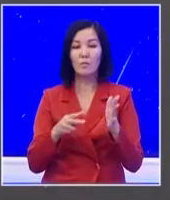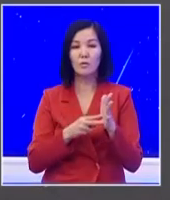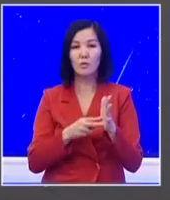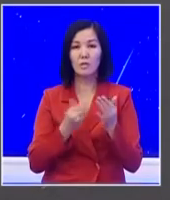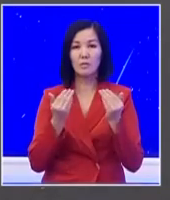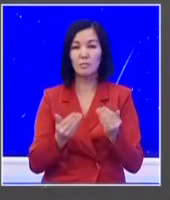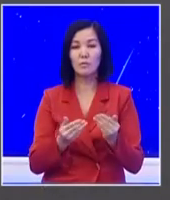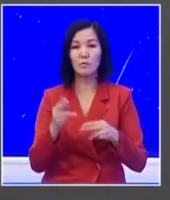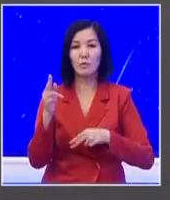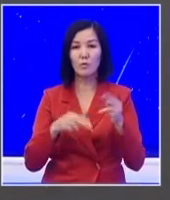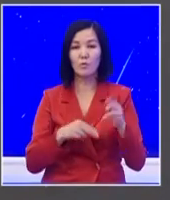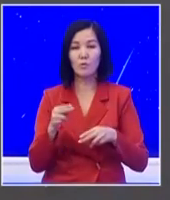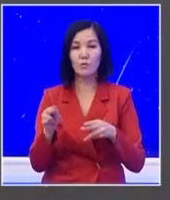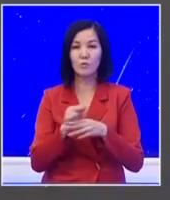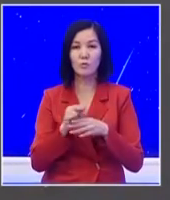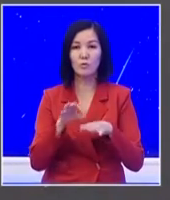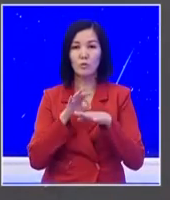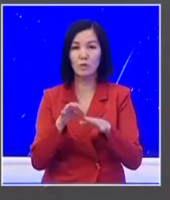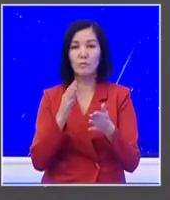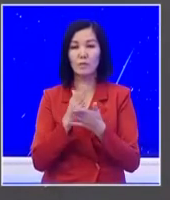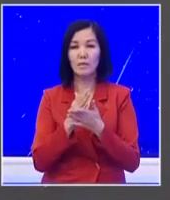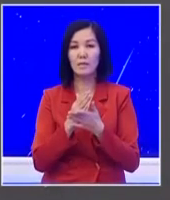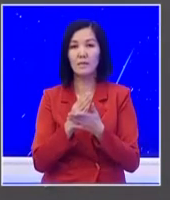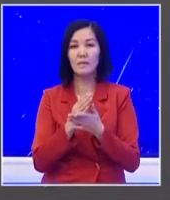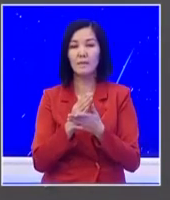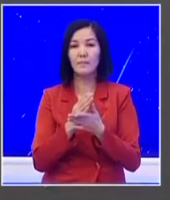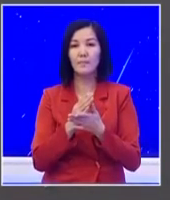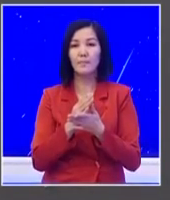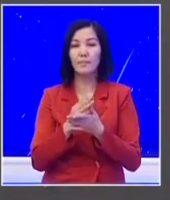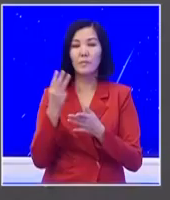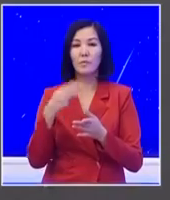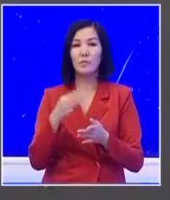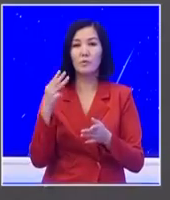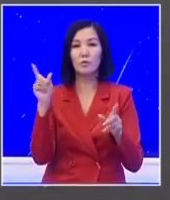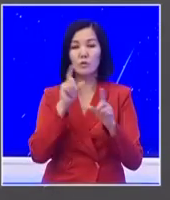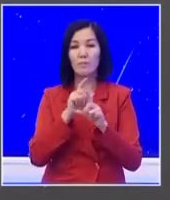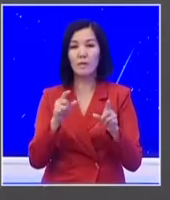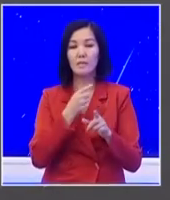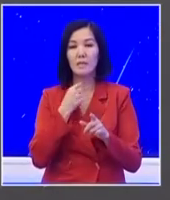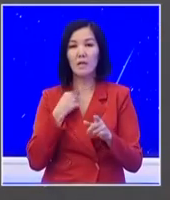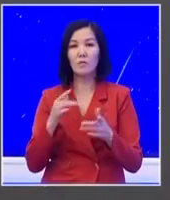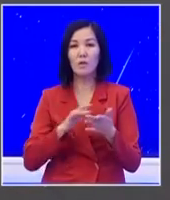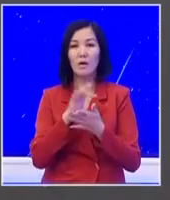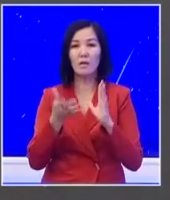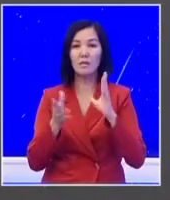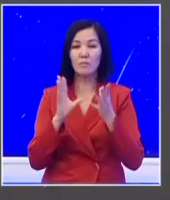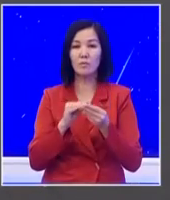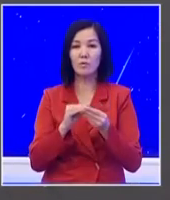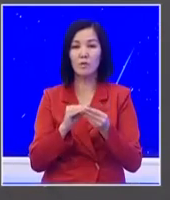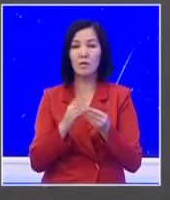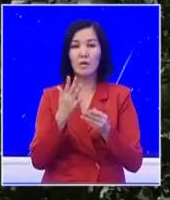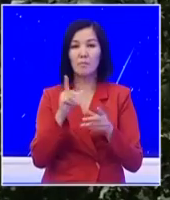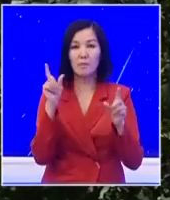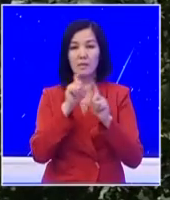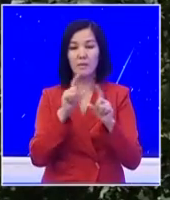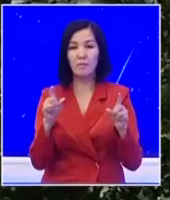бүгінгі күні құрылыс монтаж жұмыстары жүріп жатыр. Оның 33 объект Талдықорған қаласы бойынша, 5